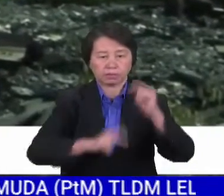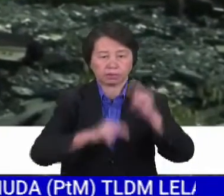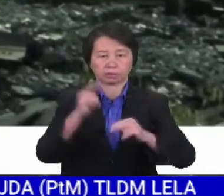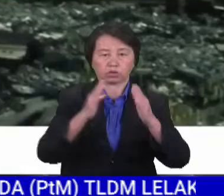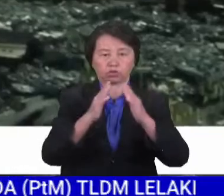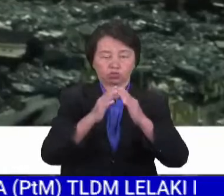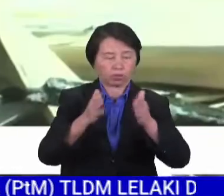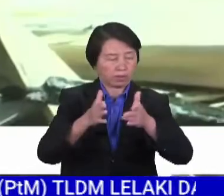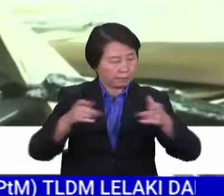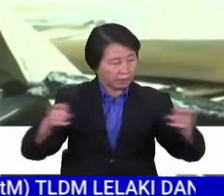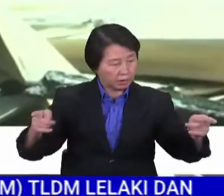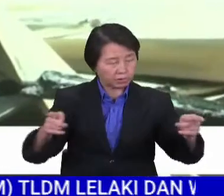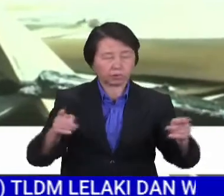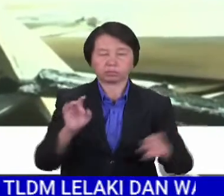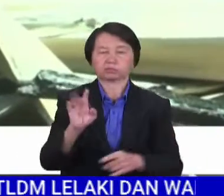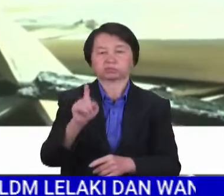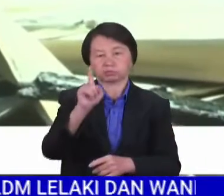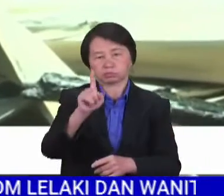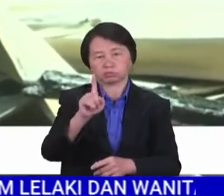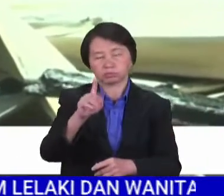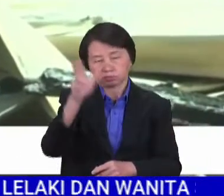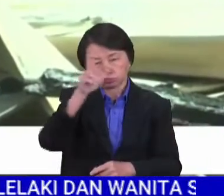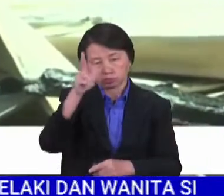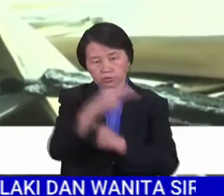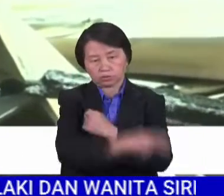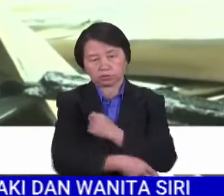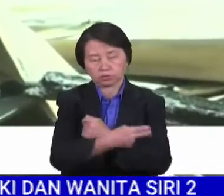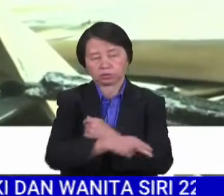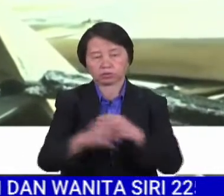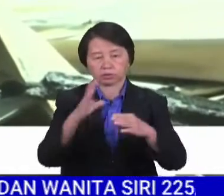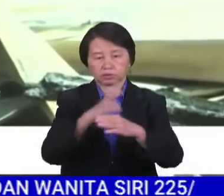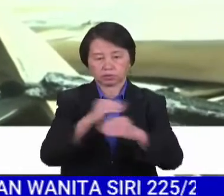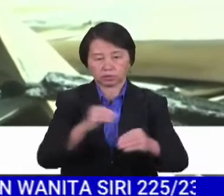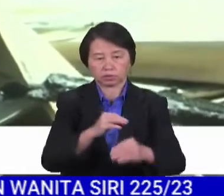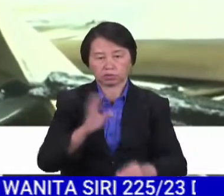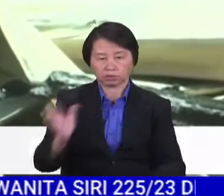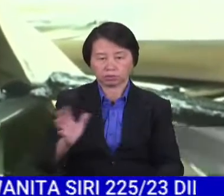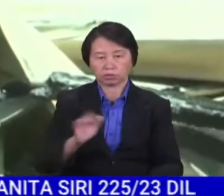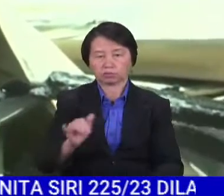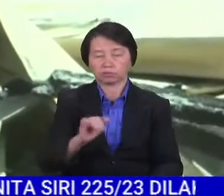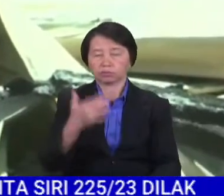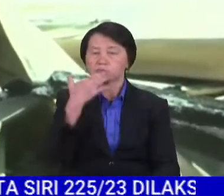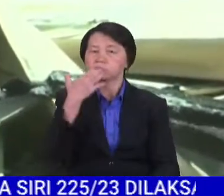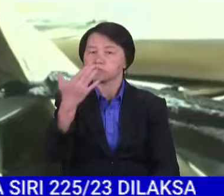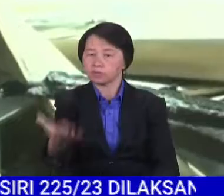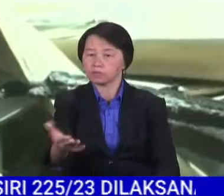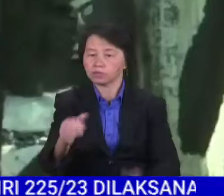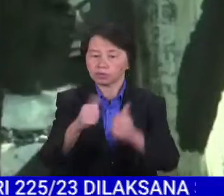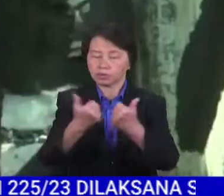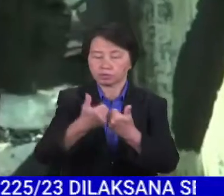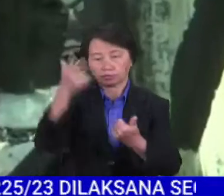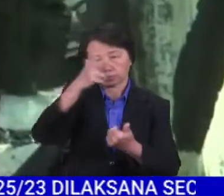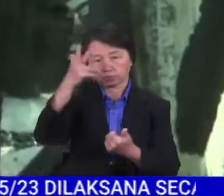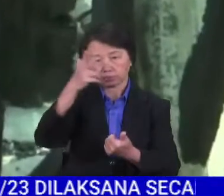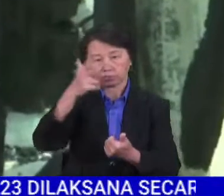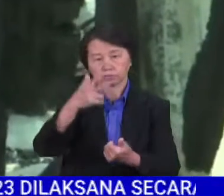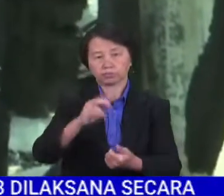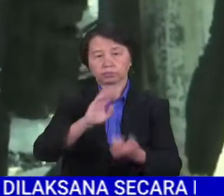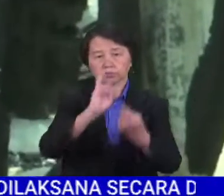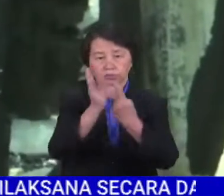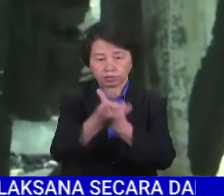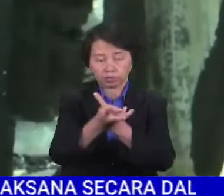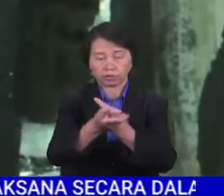rumah panjang yang merupakan salah satu inisiatif kerajaan negis Rawa Badak tersebut terima kasih kepada agency kerajaan seperti jembatan